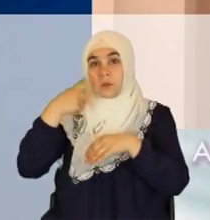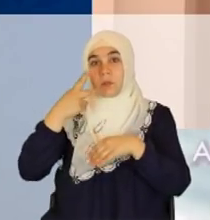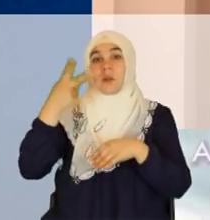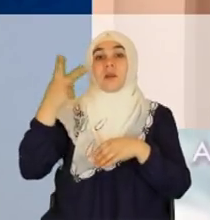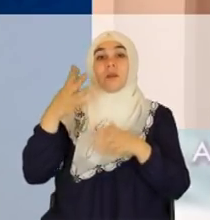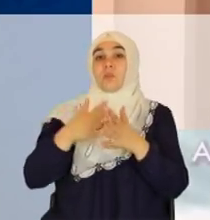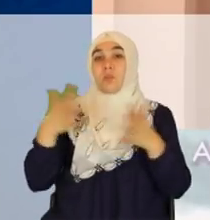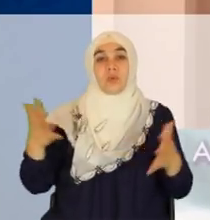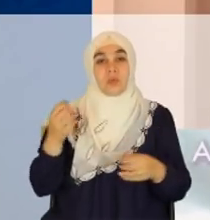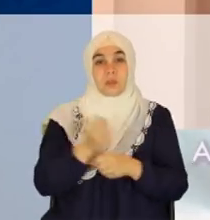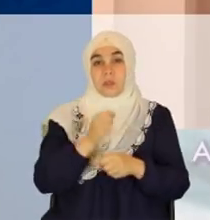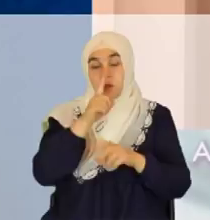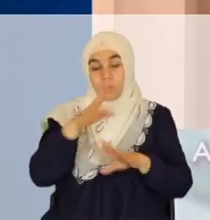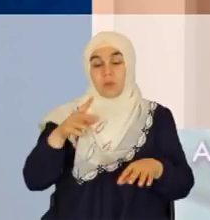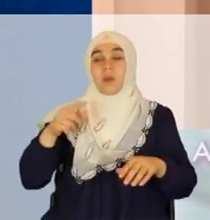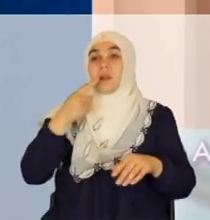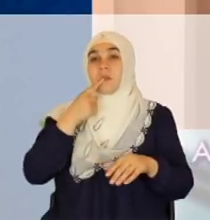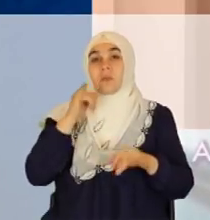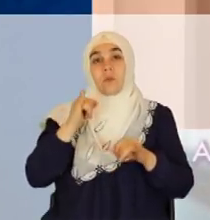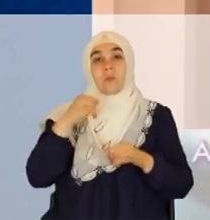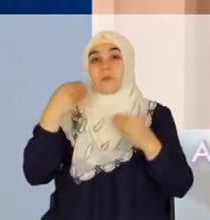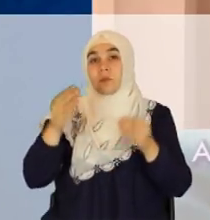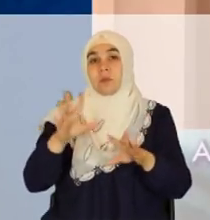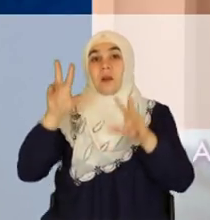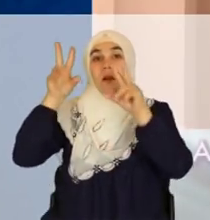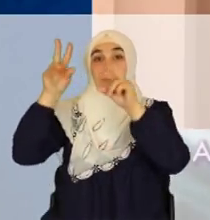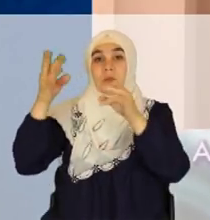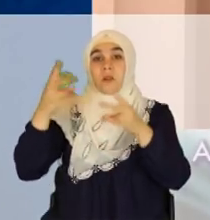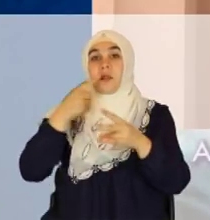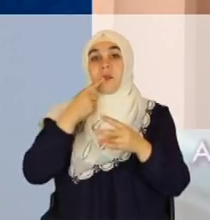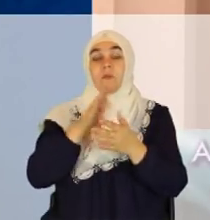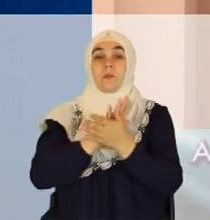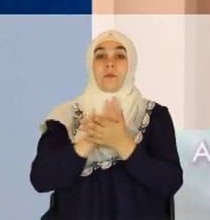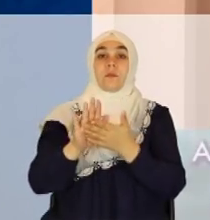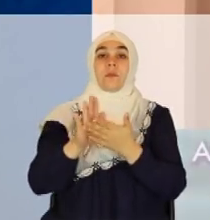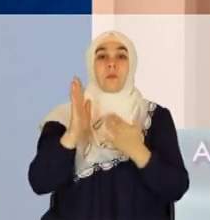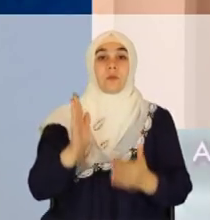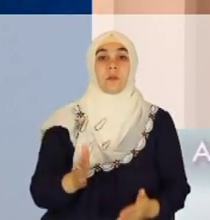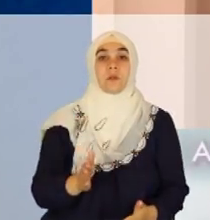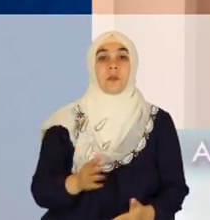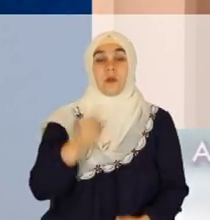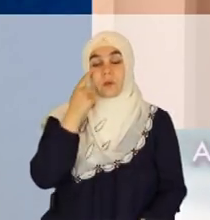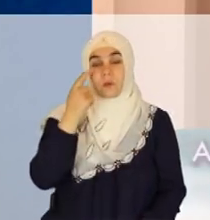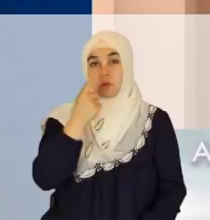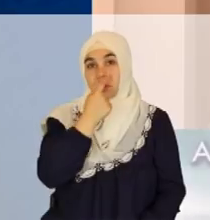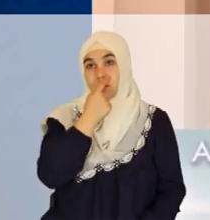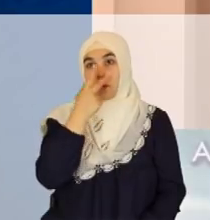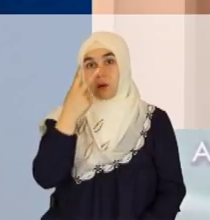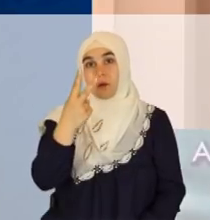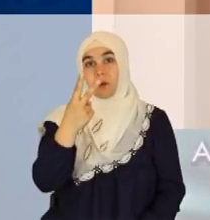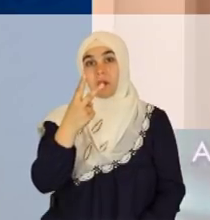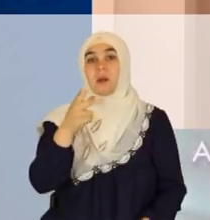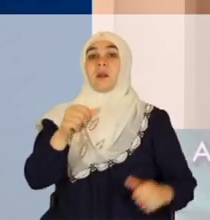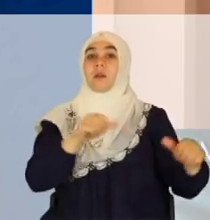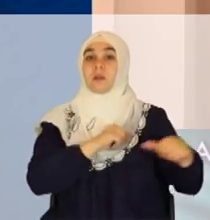edişim gerek, ikinci bu nesilerini kımıyım edip Allah'a vaat edişim gerek, 들은 바대로. 그것은 파라오라는